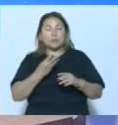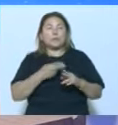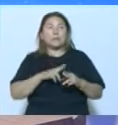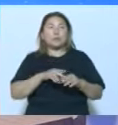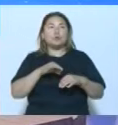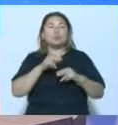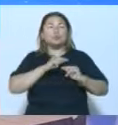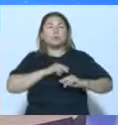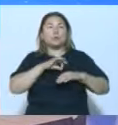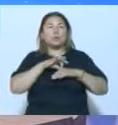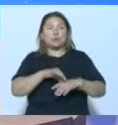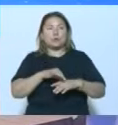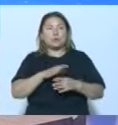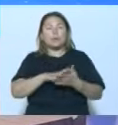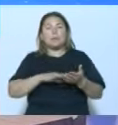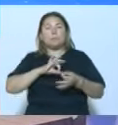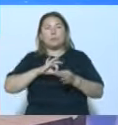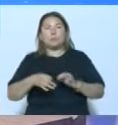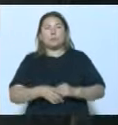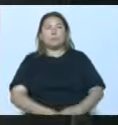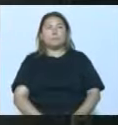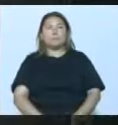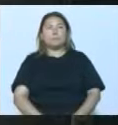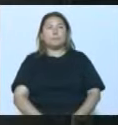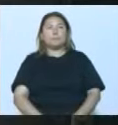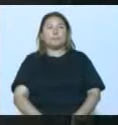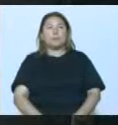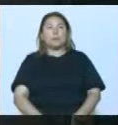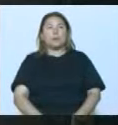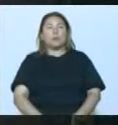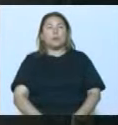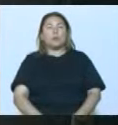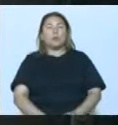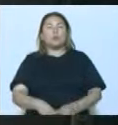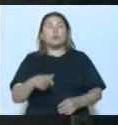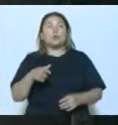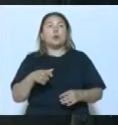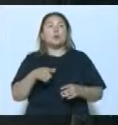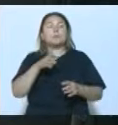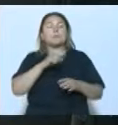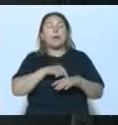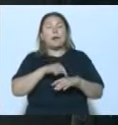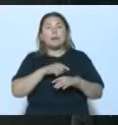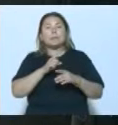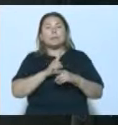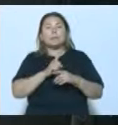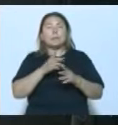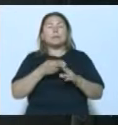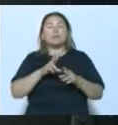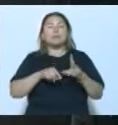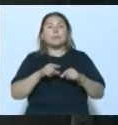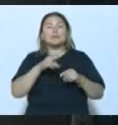жұмыстарын жүргізді. Толығырақ келесі бейнесюжетте. Ту, сағат, бейнекамера. Осыларды көрген сәтте